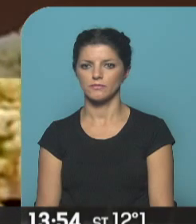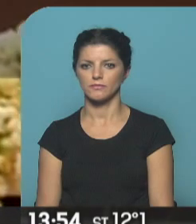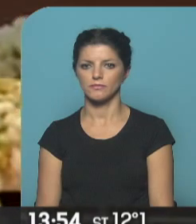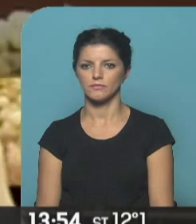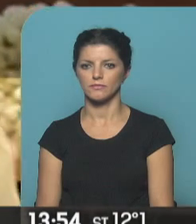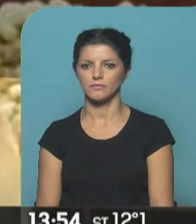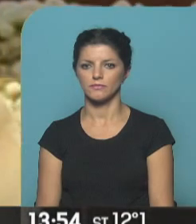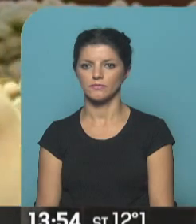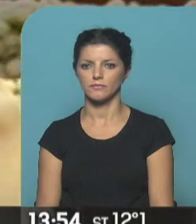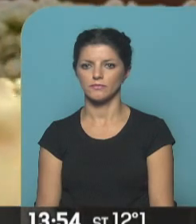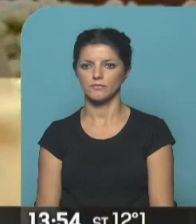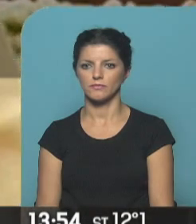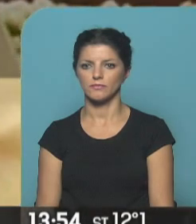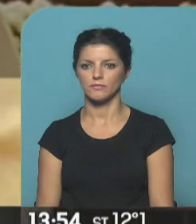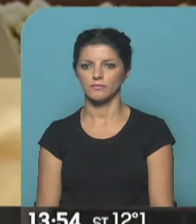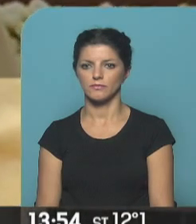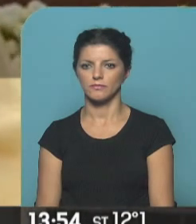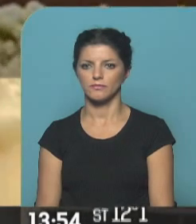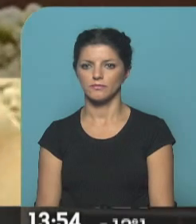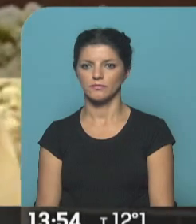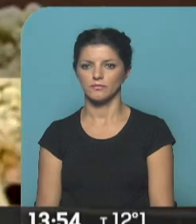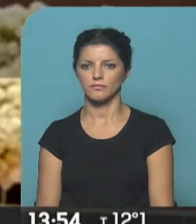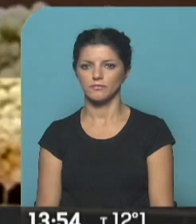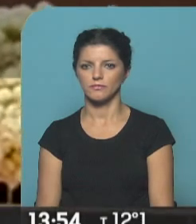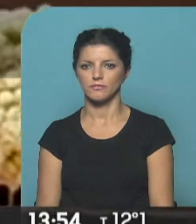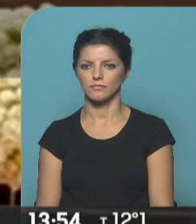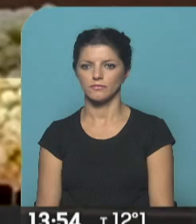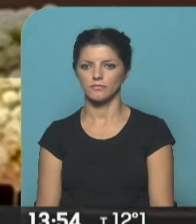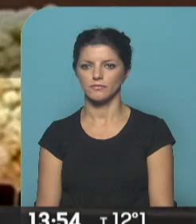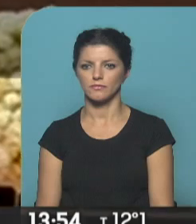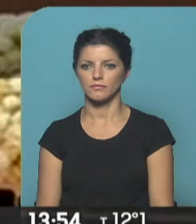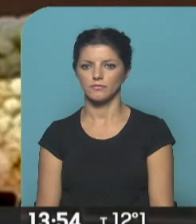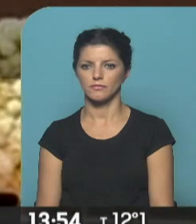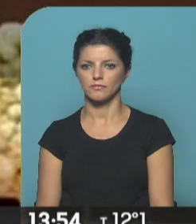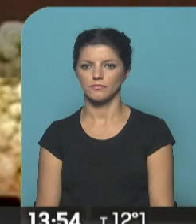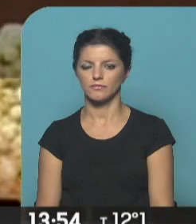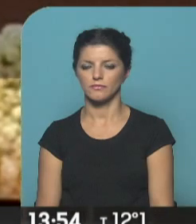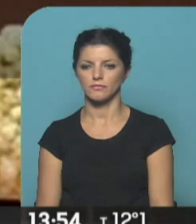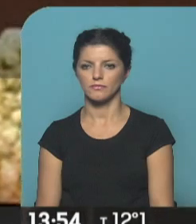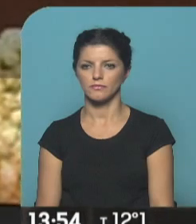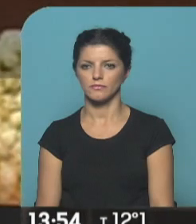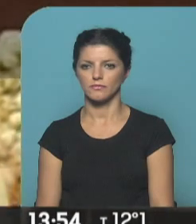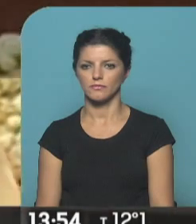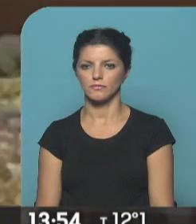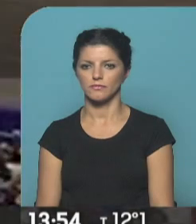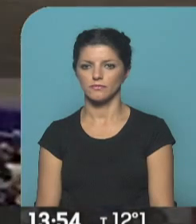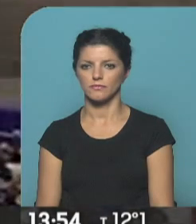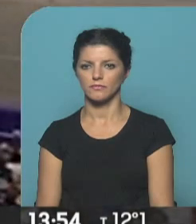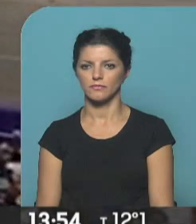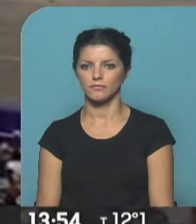इस काम में भली भांति मदद कर रहे हैं, भारत की साख का गौरव बढ़ा रहे हैं, मैं